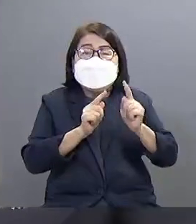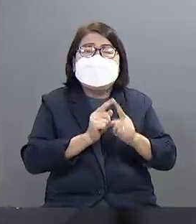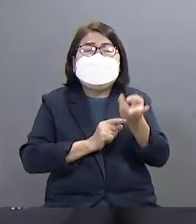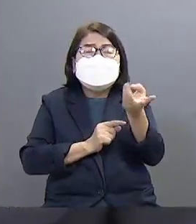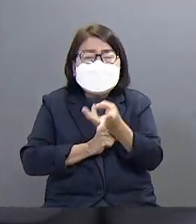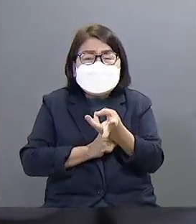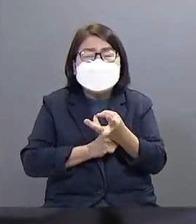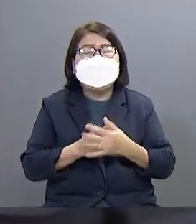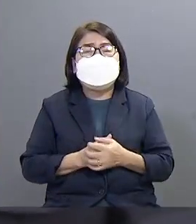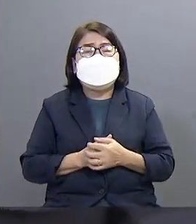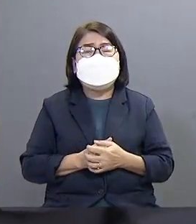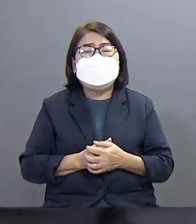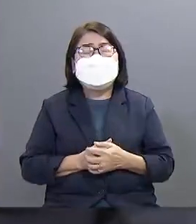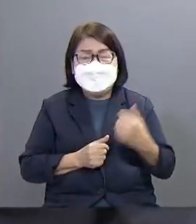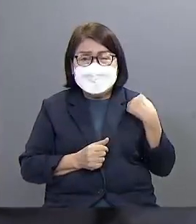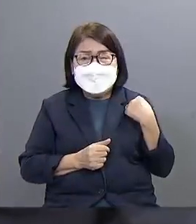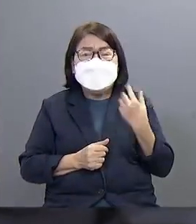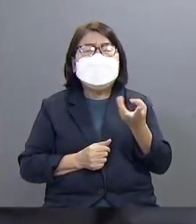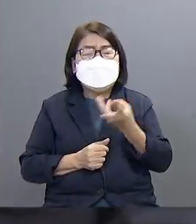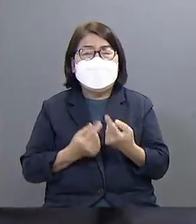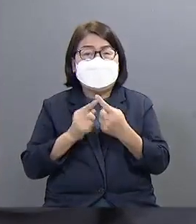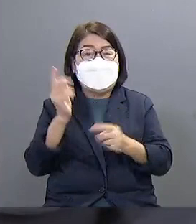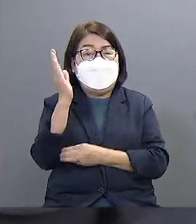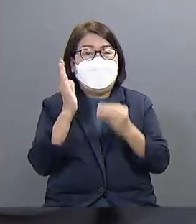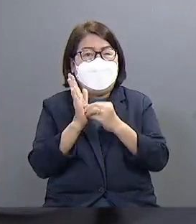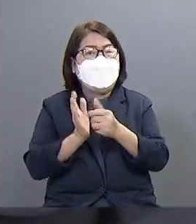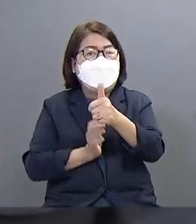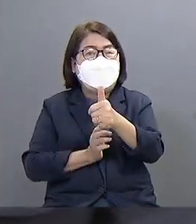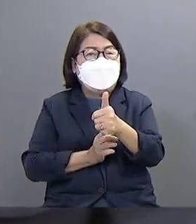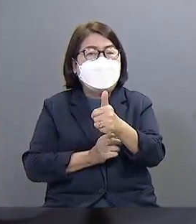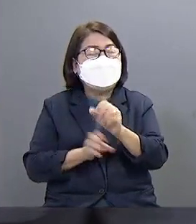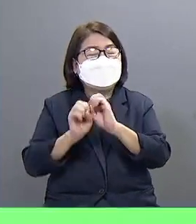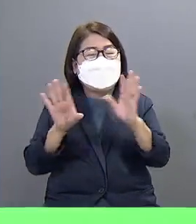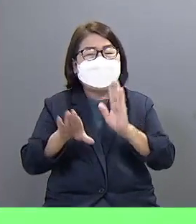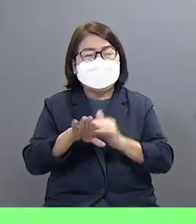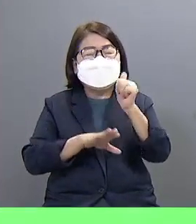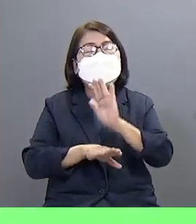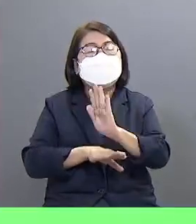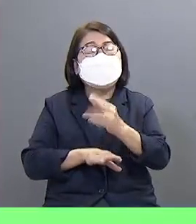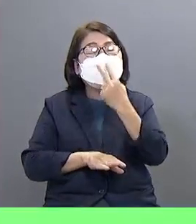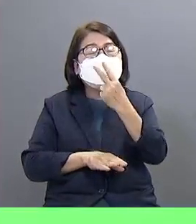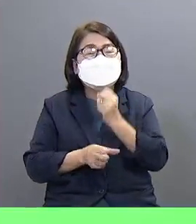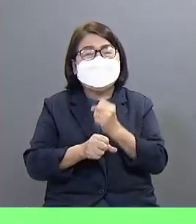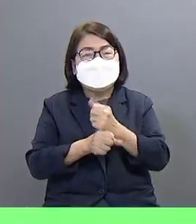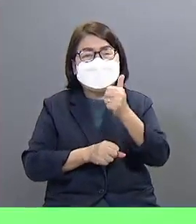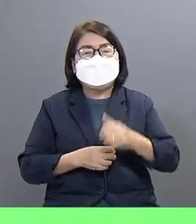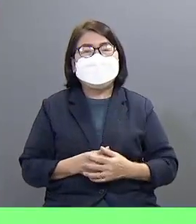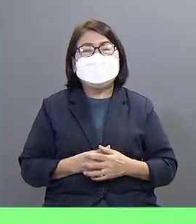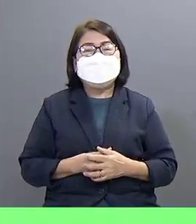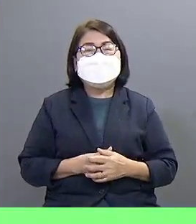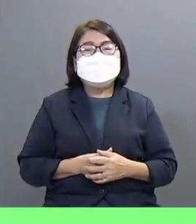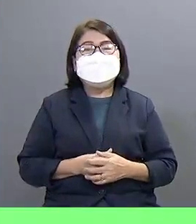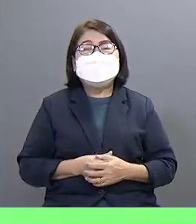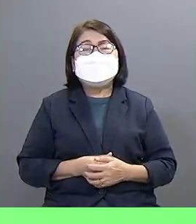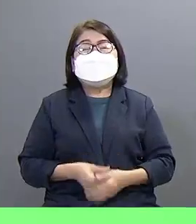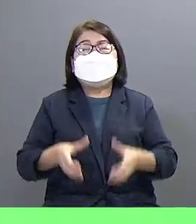ราก็ถือว่าเวทีนี้ลูกๆได้มีโอกาสได้แสดงศักยภาพเต็มความสามารถครับ วงโยธวาทิตโ